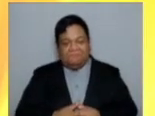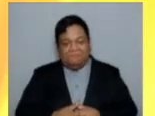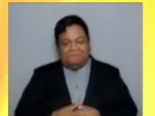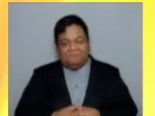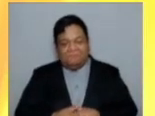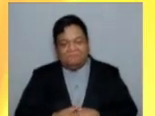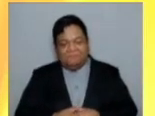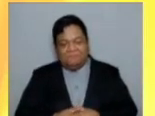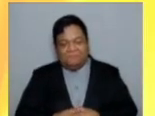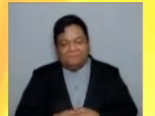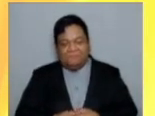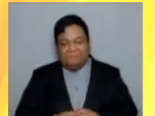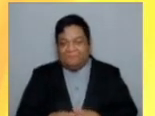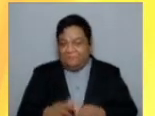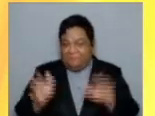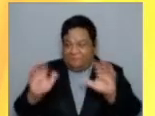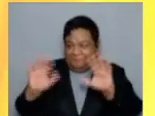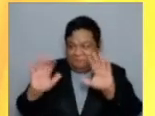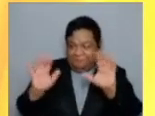Hindi ako